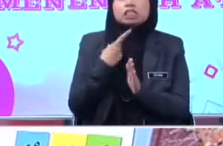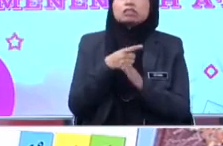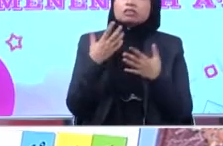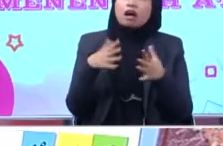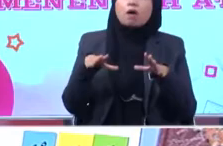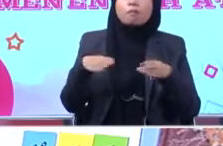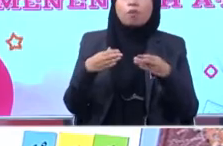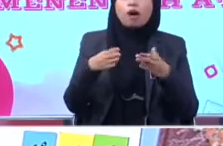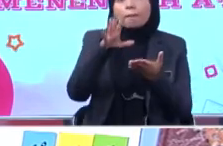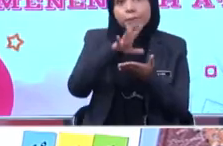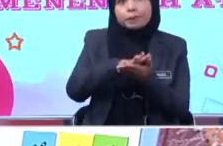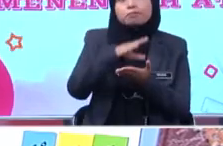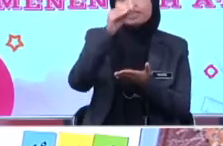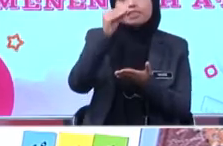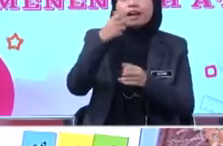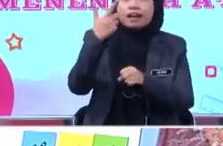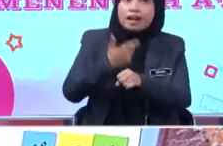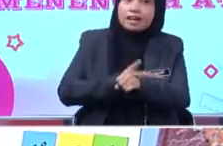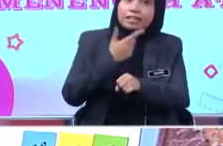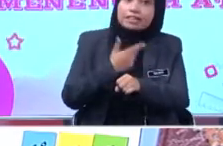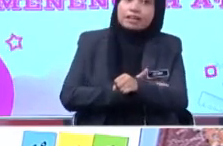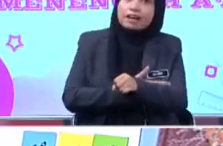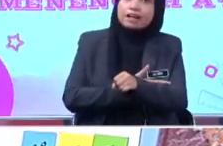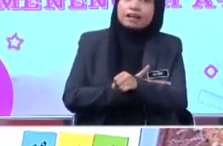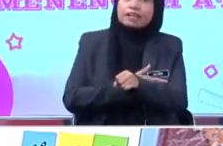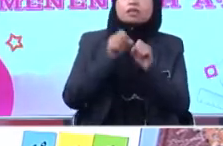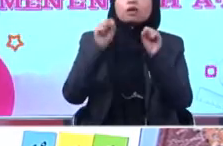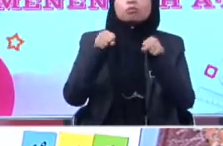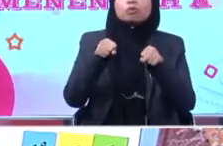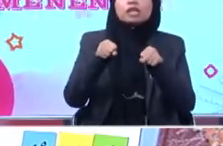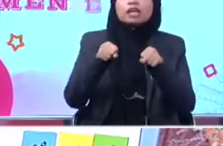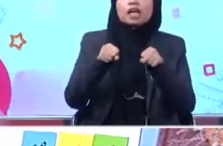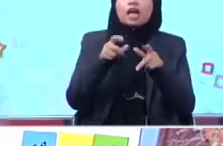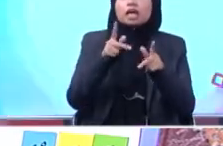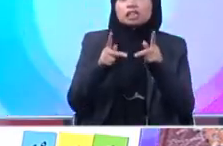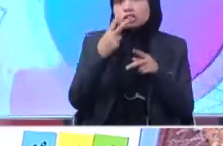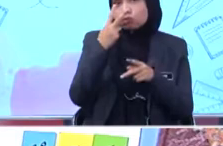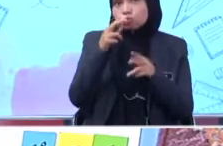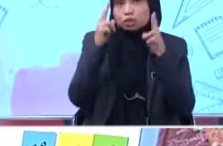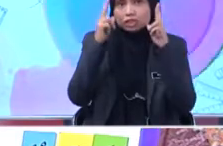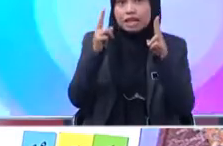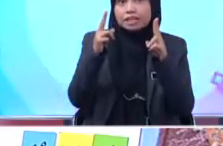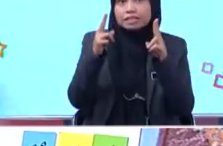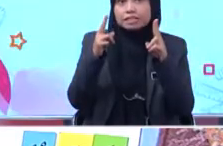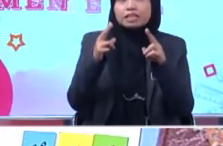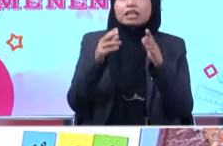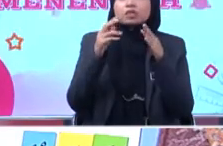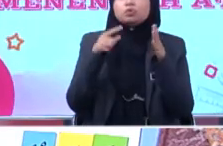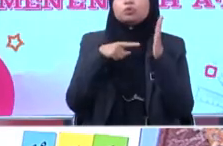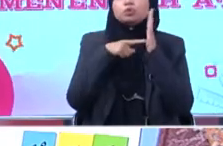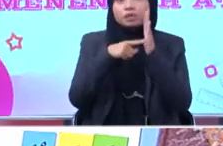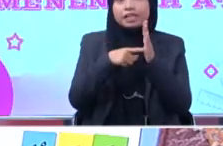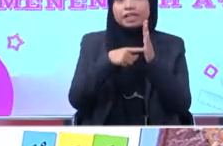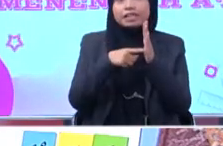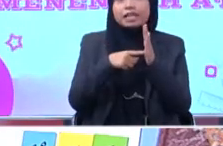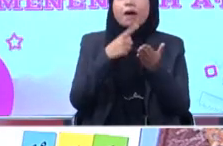bangkai pembelajaran latihan pengukuhan boleh tahu state nilai kan saya berdasarkan kepada pembelajaran kita pada